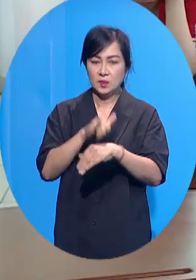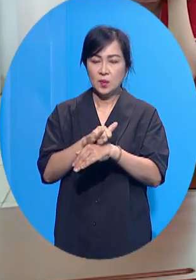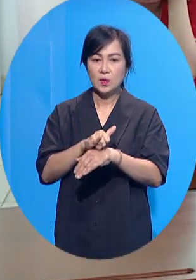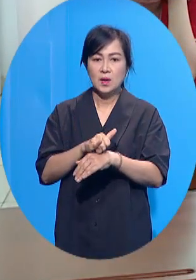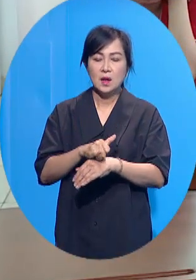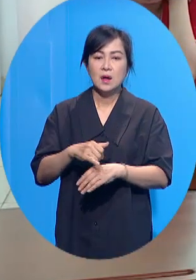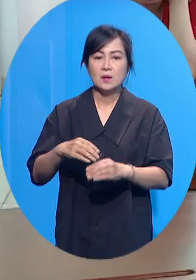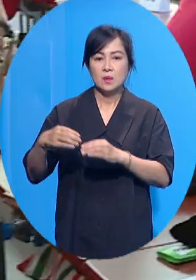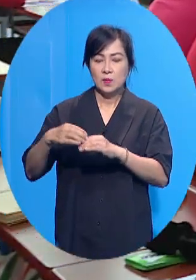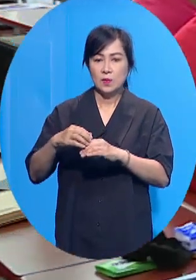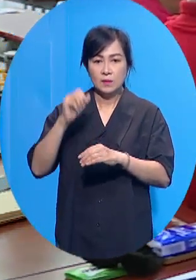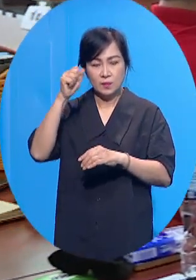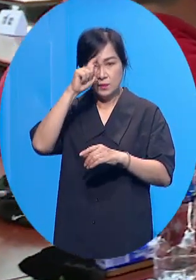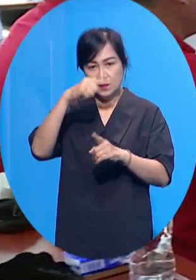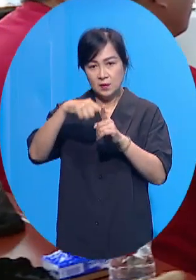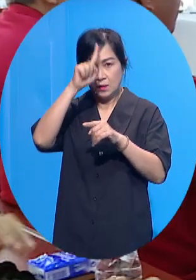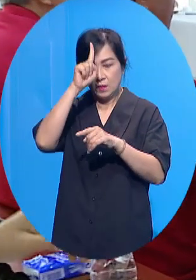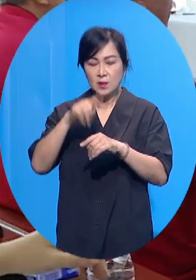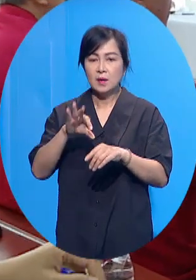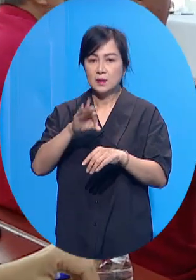công tác hội và phong trào chữ thập đỏ trong tình hình mới